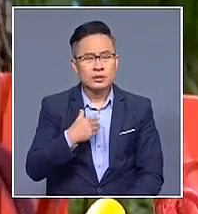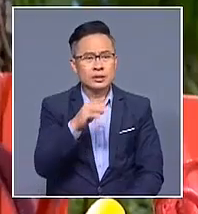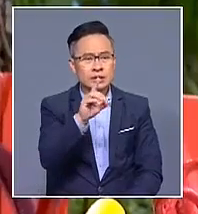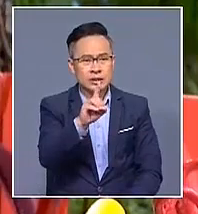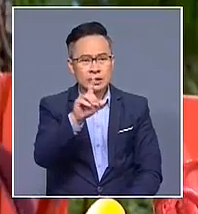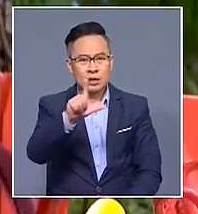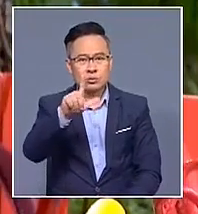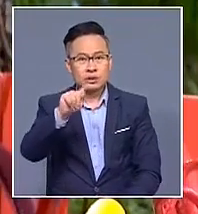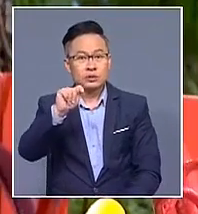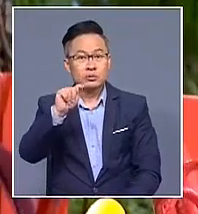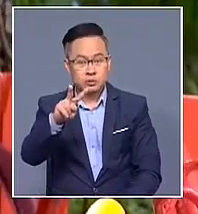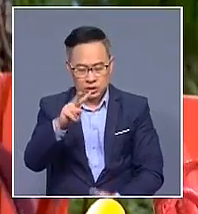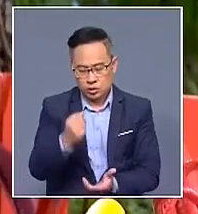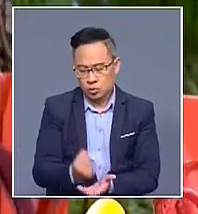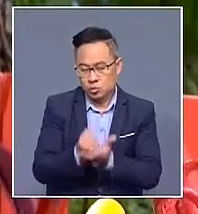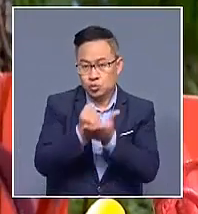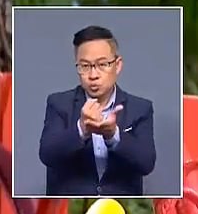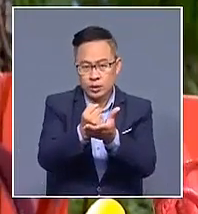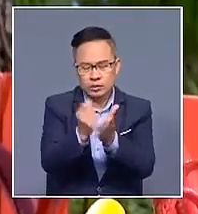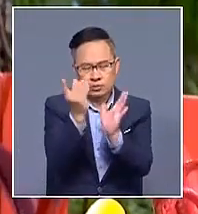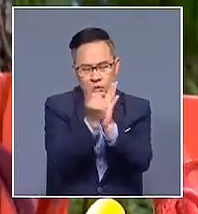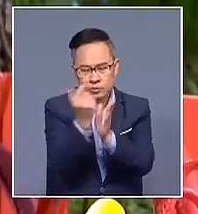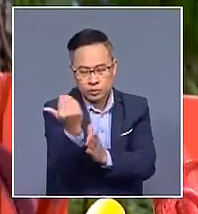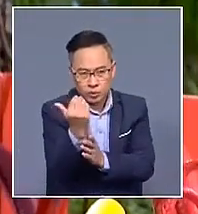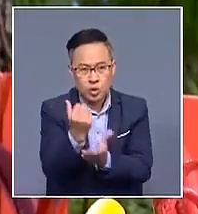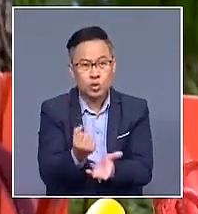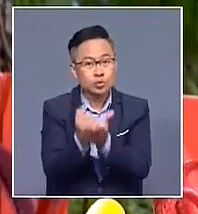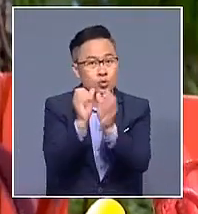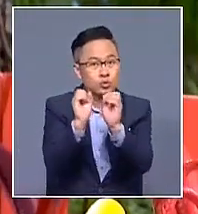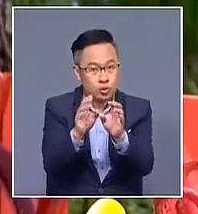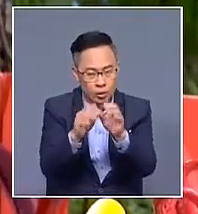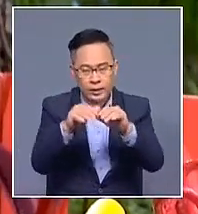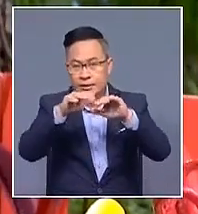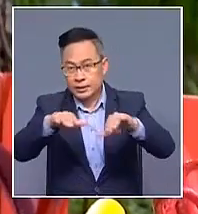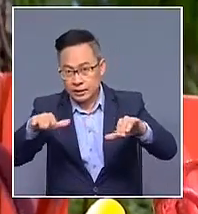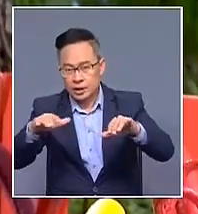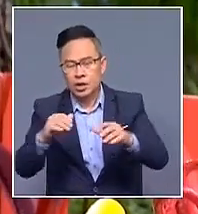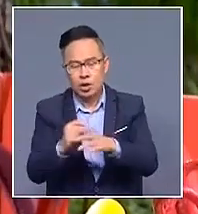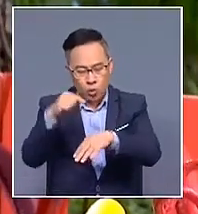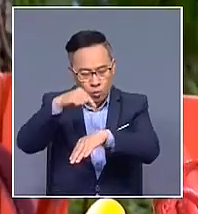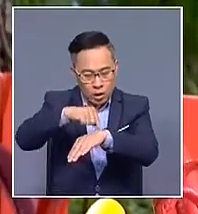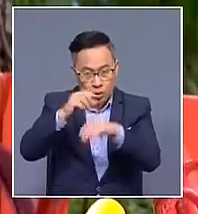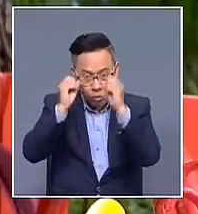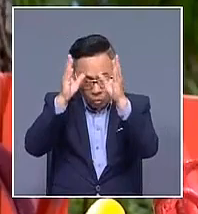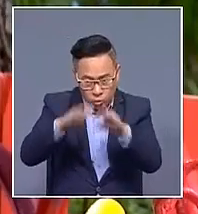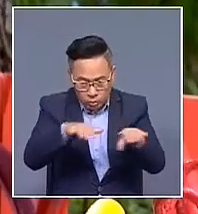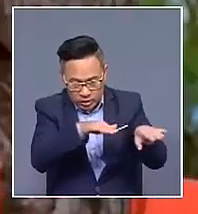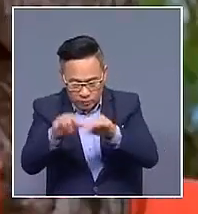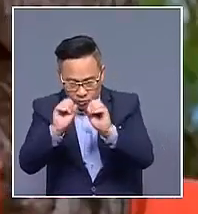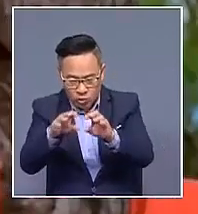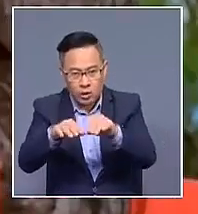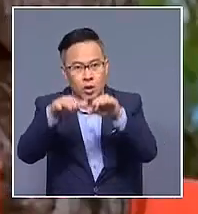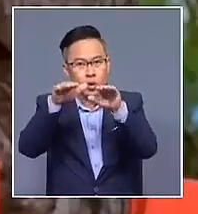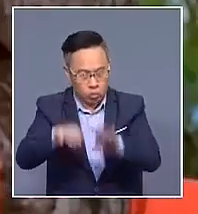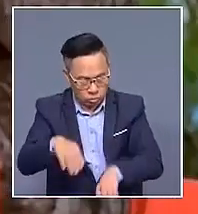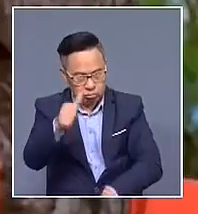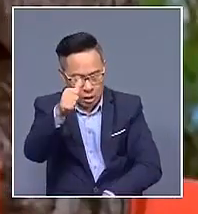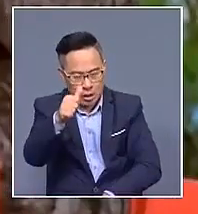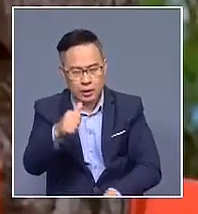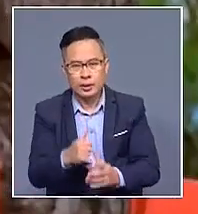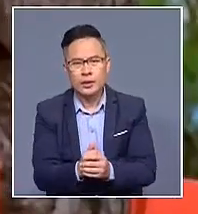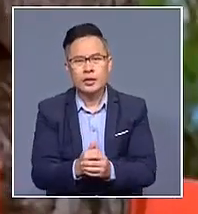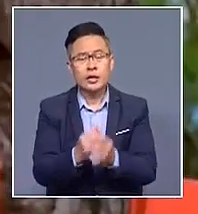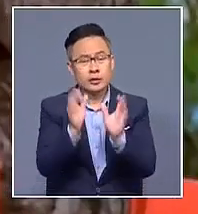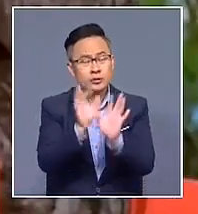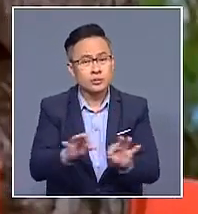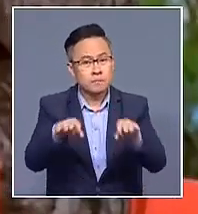ามาทำให้น้องได้เรียนแล้วก็ช่วยลดเวลาคุณครูช่วยลดการเตรียมการสอนแล้วก็มีม